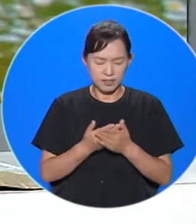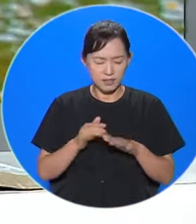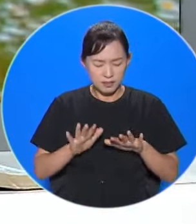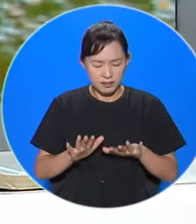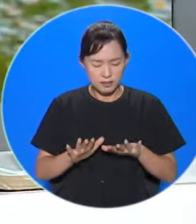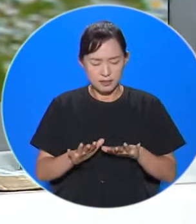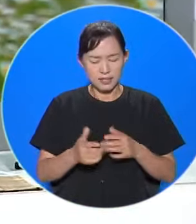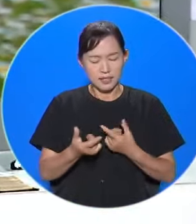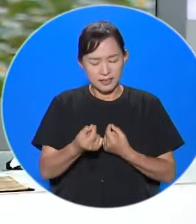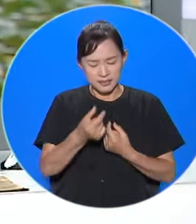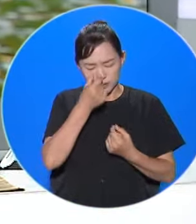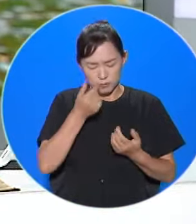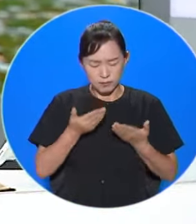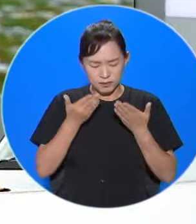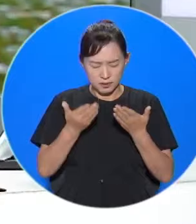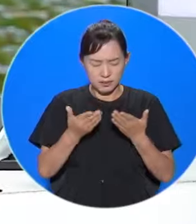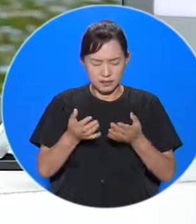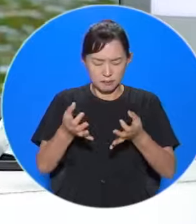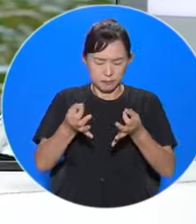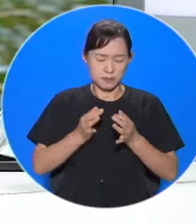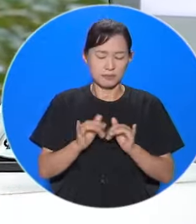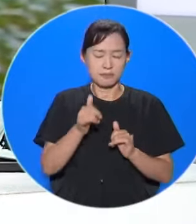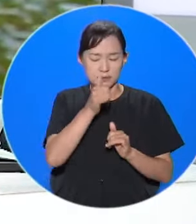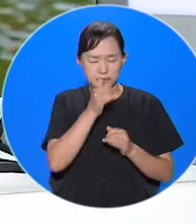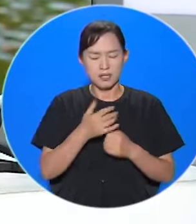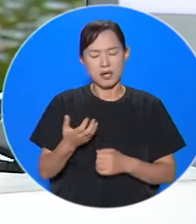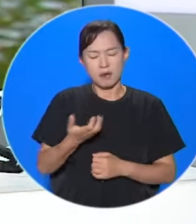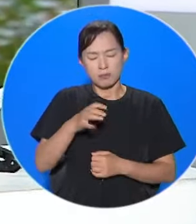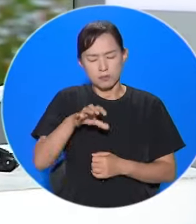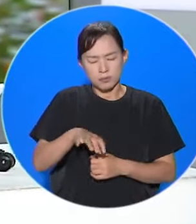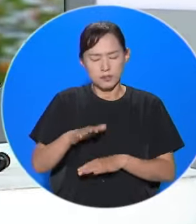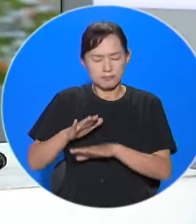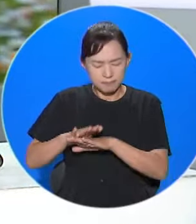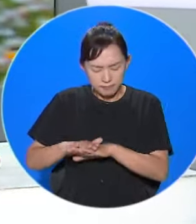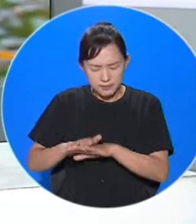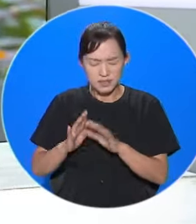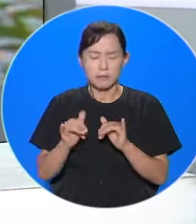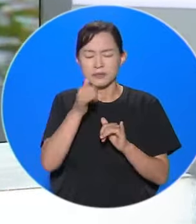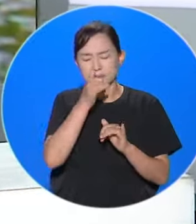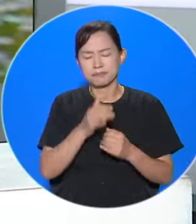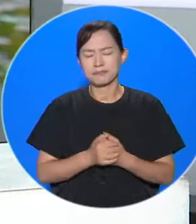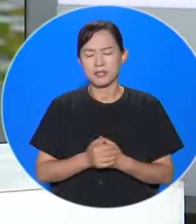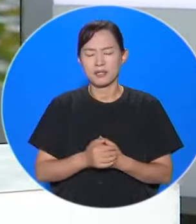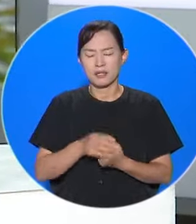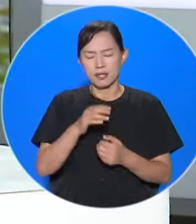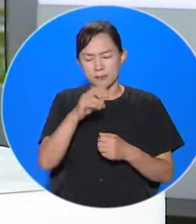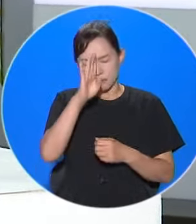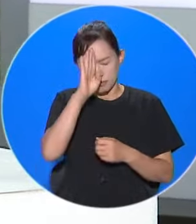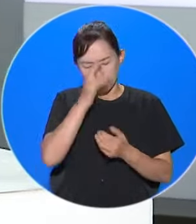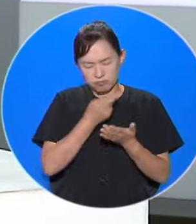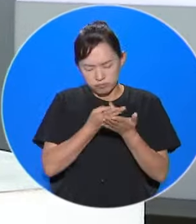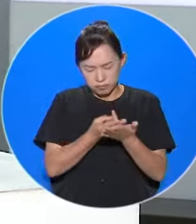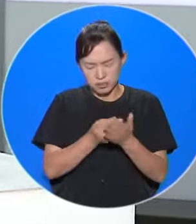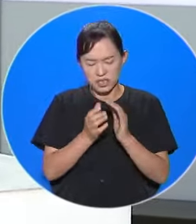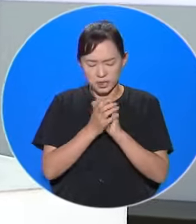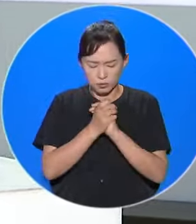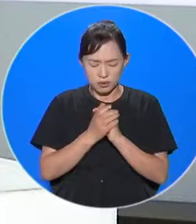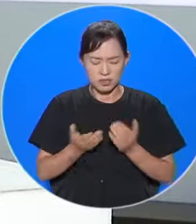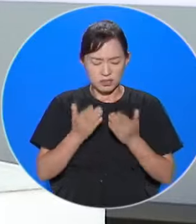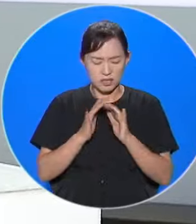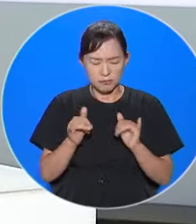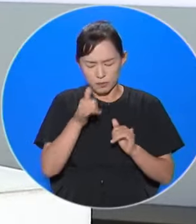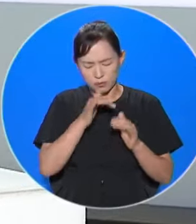함께 기도하는 우리 시청자들이 있습니다. 하나님 아픈 곳에 손을 얹고 기도하는 분들이 있습니다. 병상에서 기도하는 분들이 있습니다.